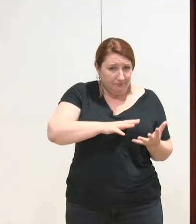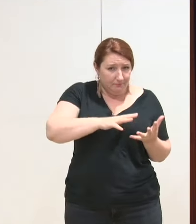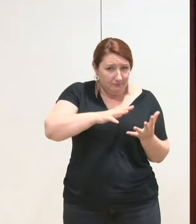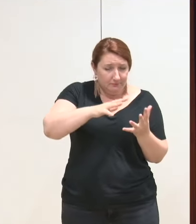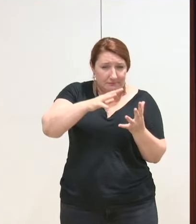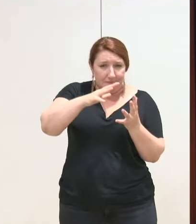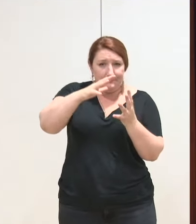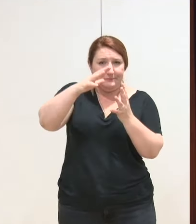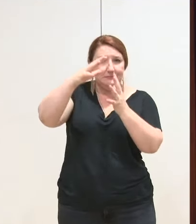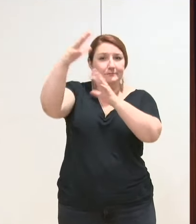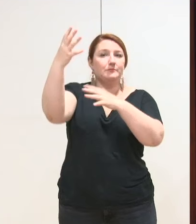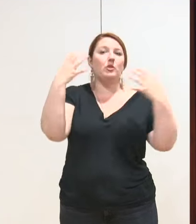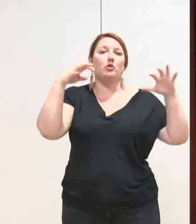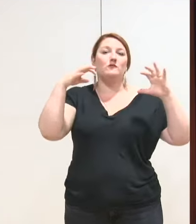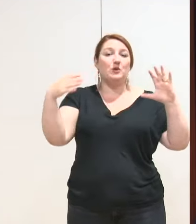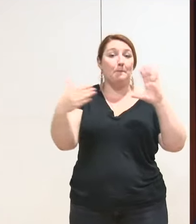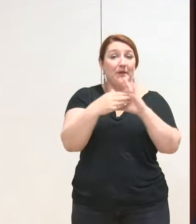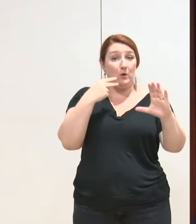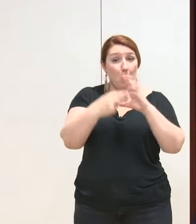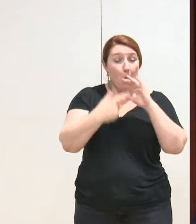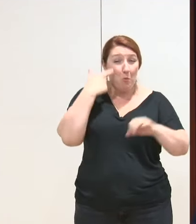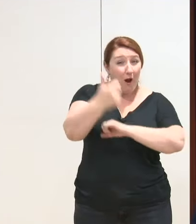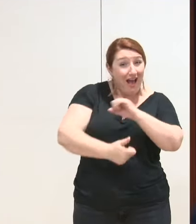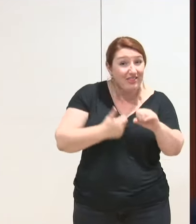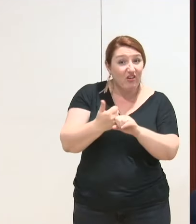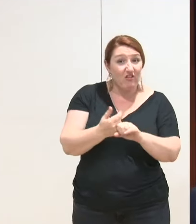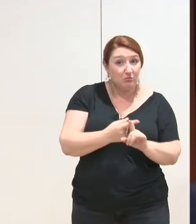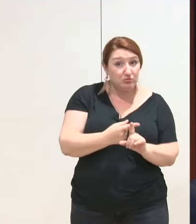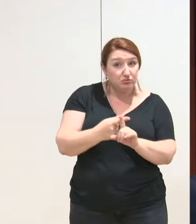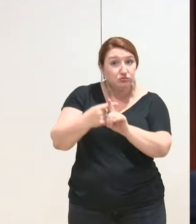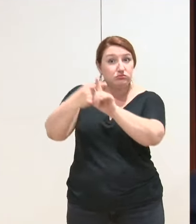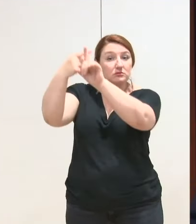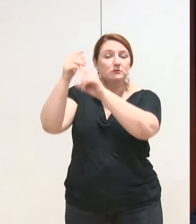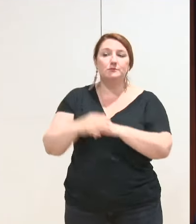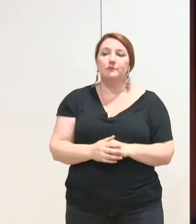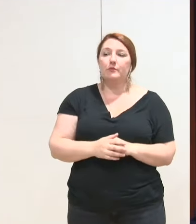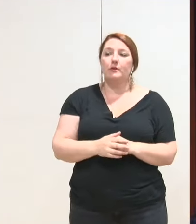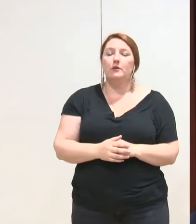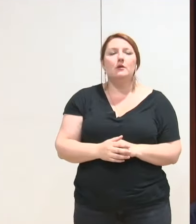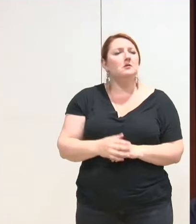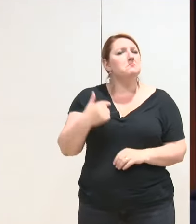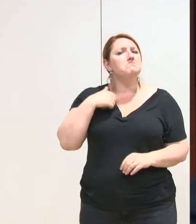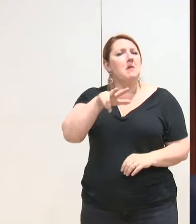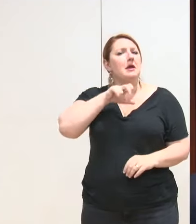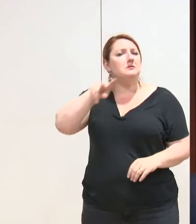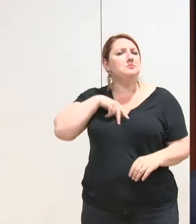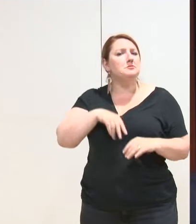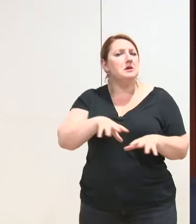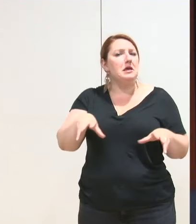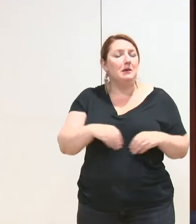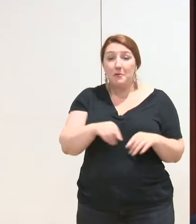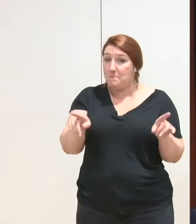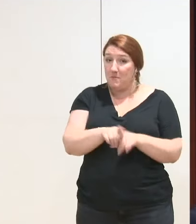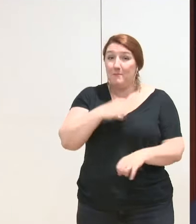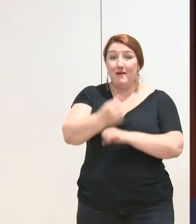positive de 900000 € en 1 an la seule année où nous avions connu une telle évolution c'était l'année 2013 après